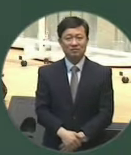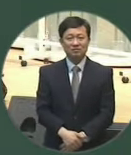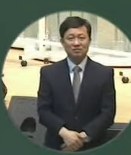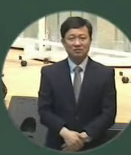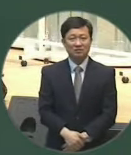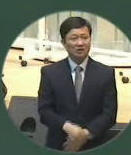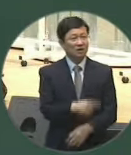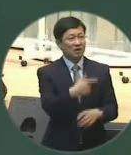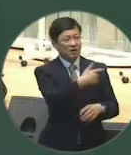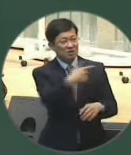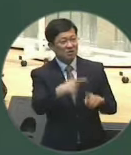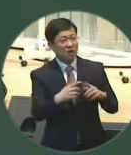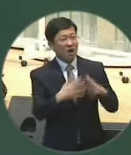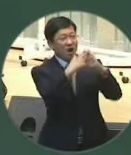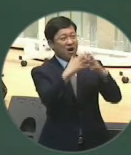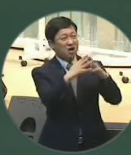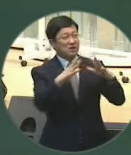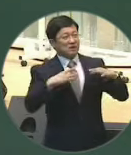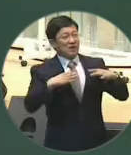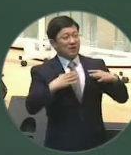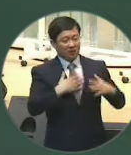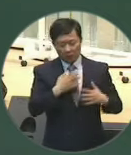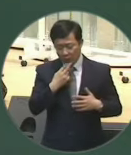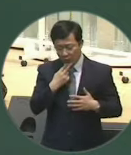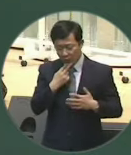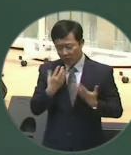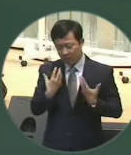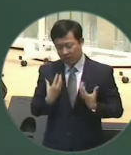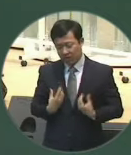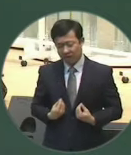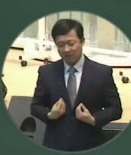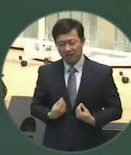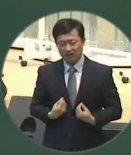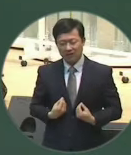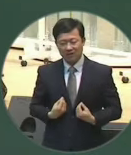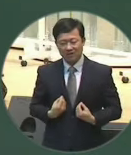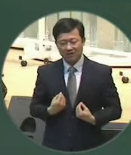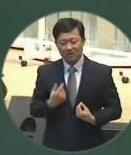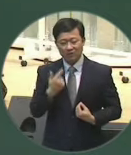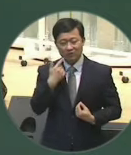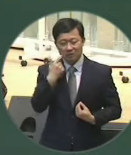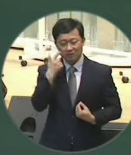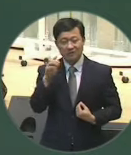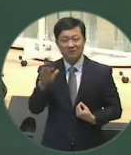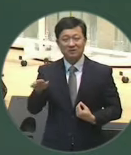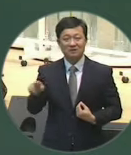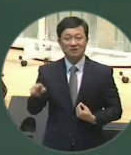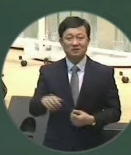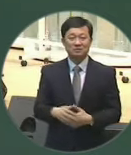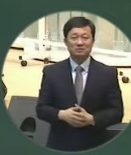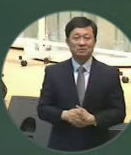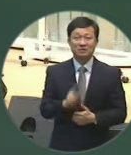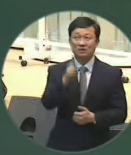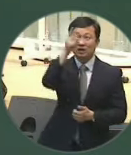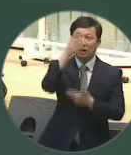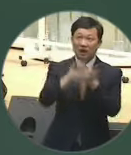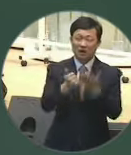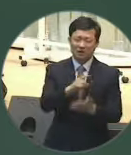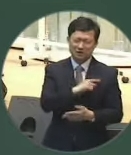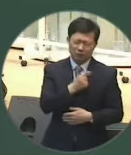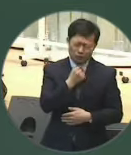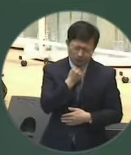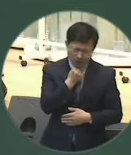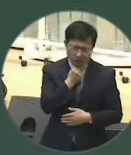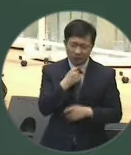그게 자랑거리인데 없으니까. Well, and they feel very weak and discouraged because they don't have anything. 하나님이 원하시는